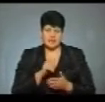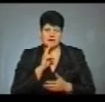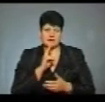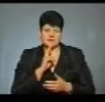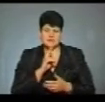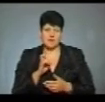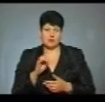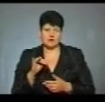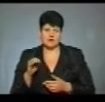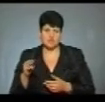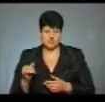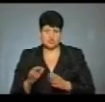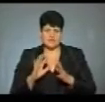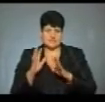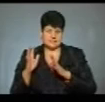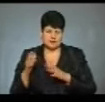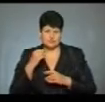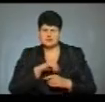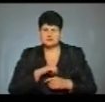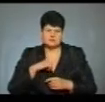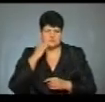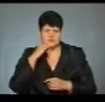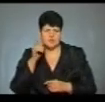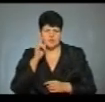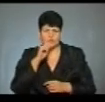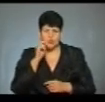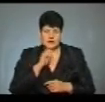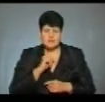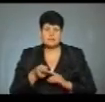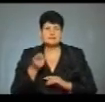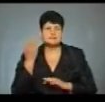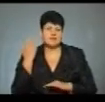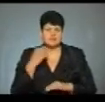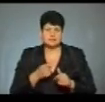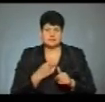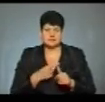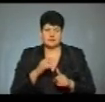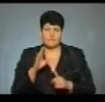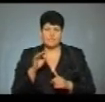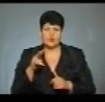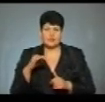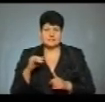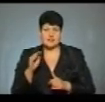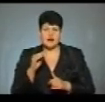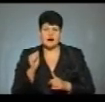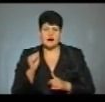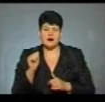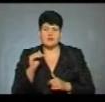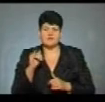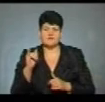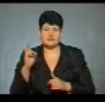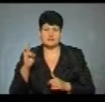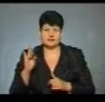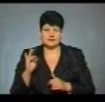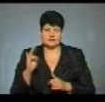ботанічний сад, один з найстаріших в Україні, який здавна називають садом волинських Афін. Він є перлиною